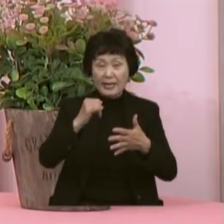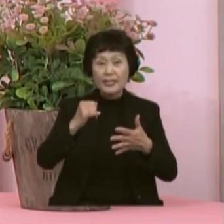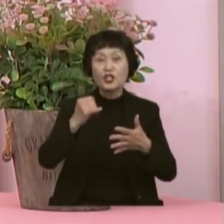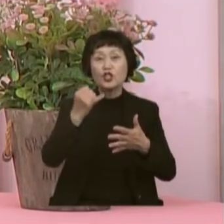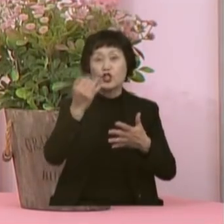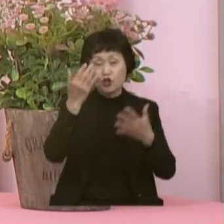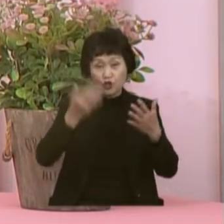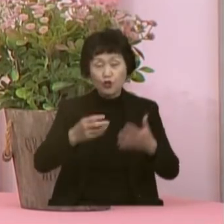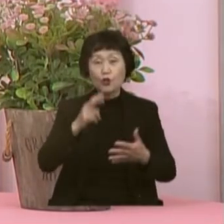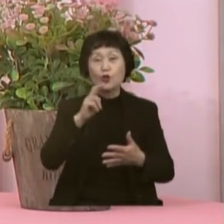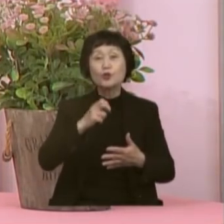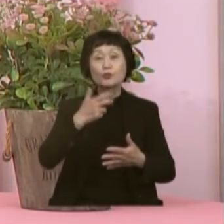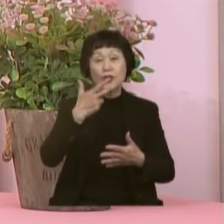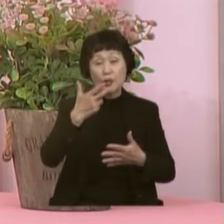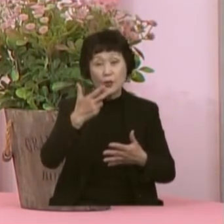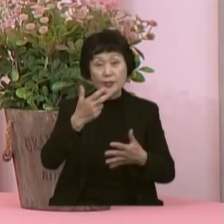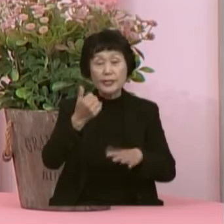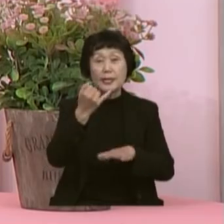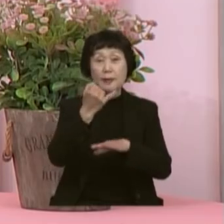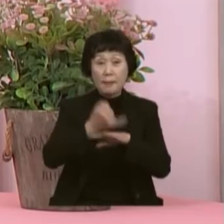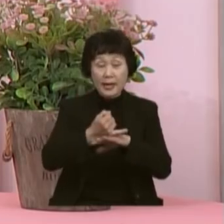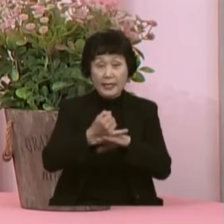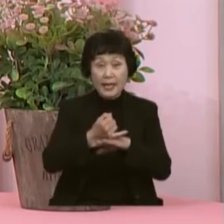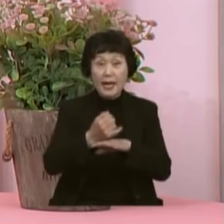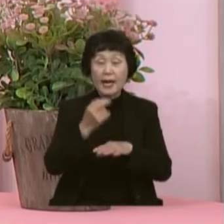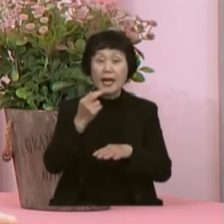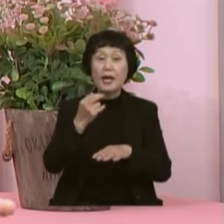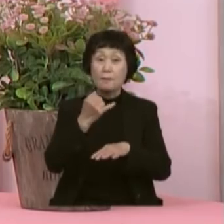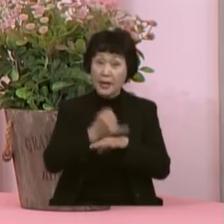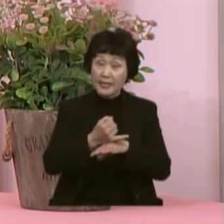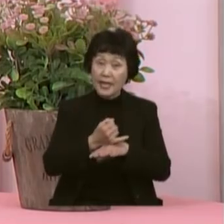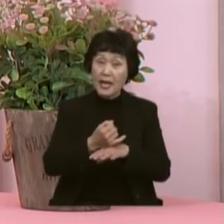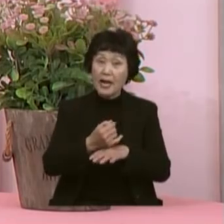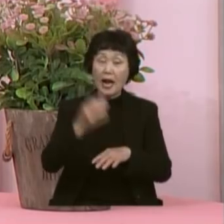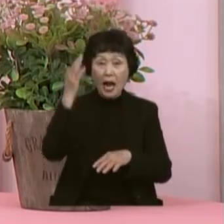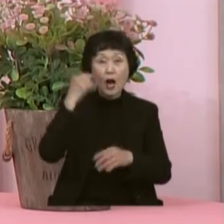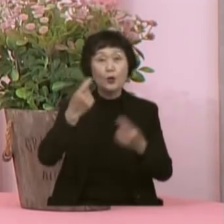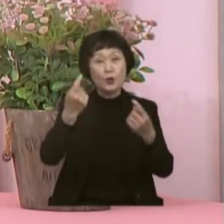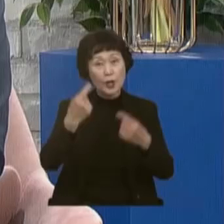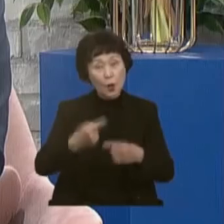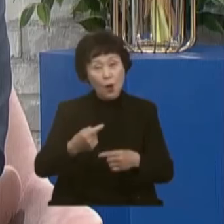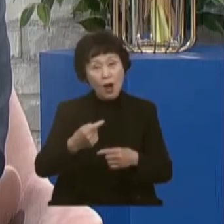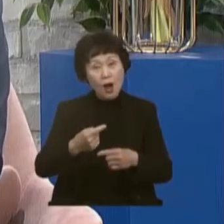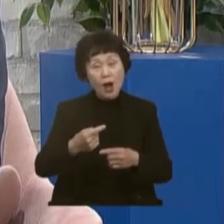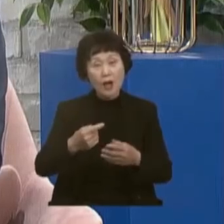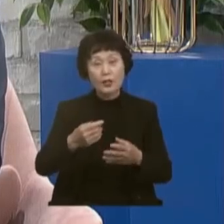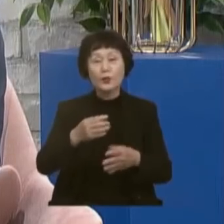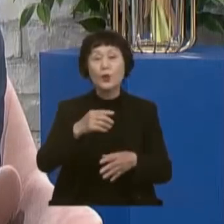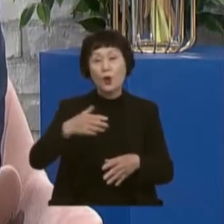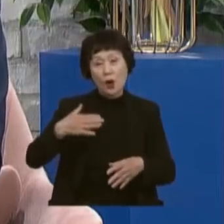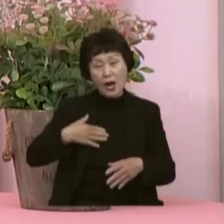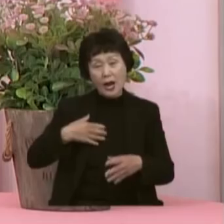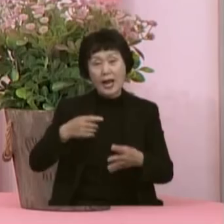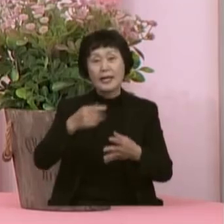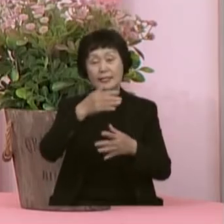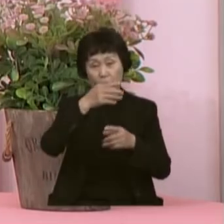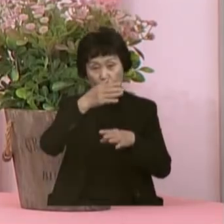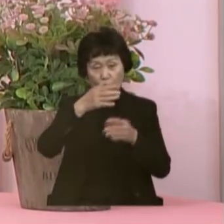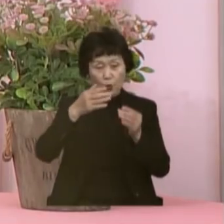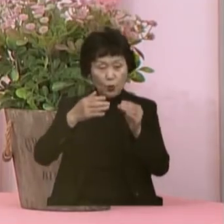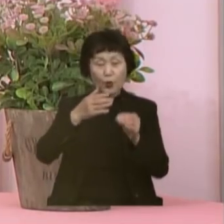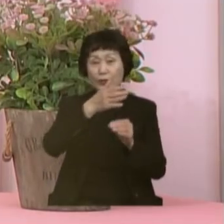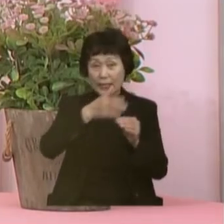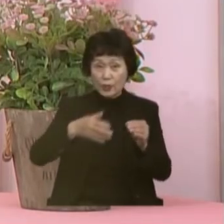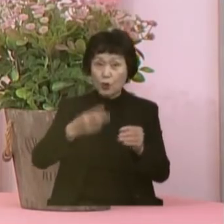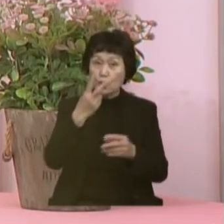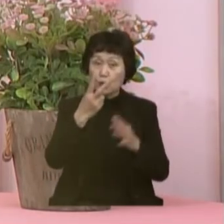27번 우리 막내가 뉴욕에서 의대를 처음 시작했던 우리 막내가 들어와서 큰 쪽 간을 잘라주고. 그러니까 두 딸이. 네, 그러니까 두 명 거